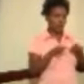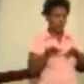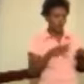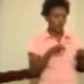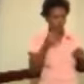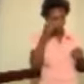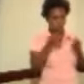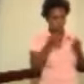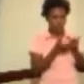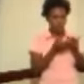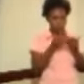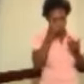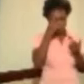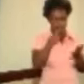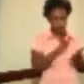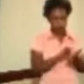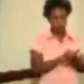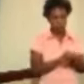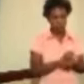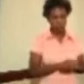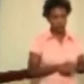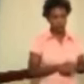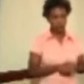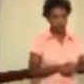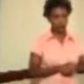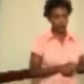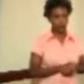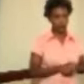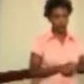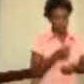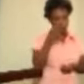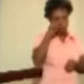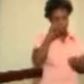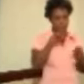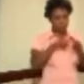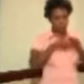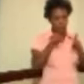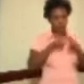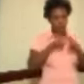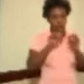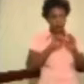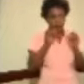déjà, à travers différentes organisations, que ce soit